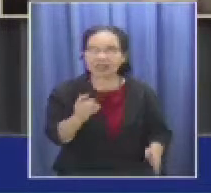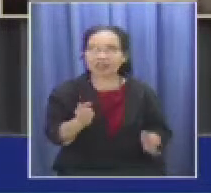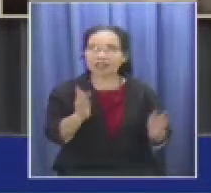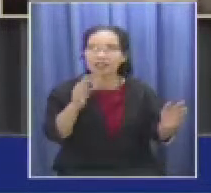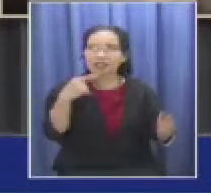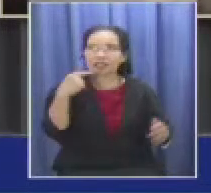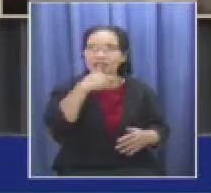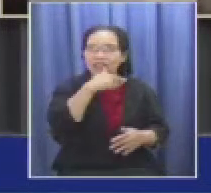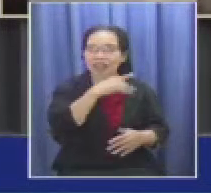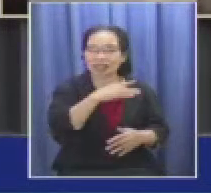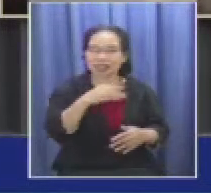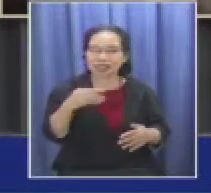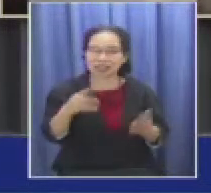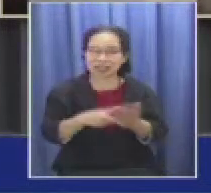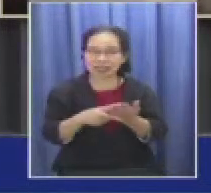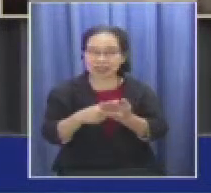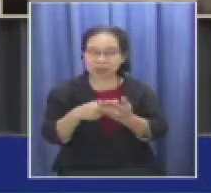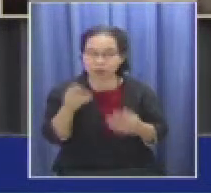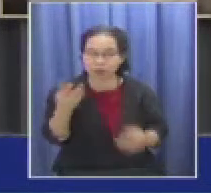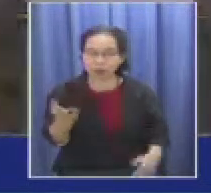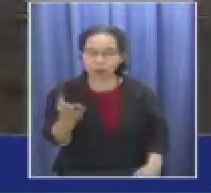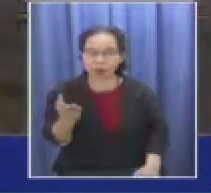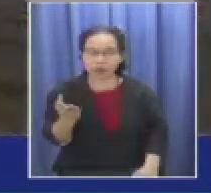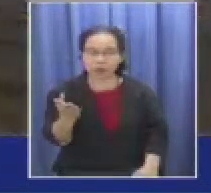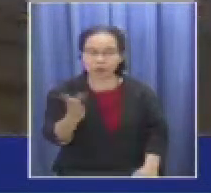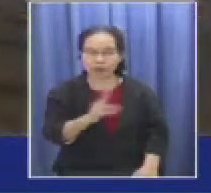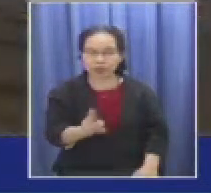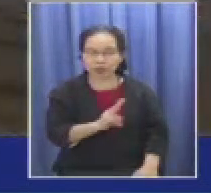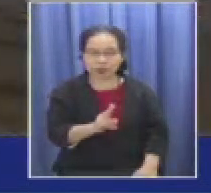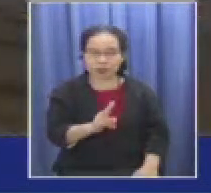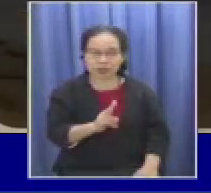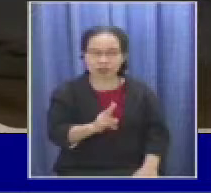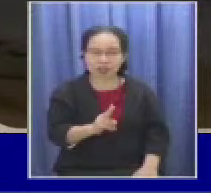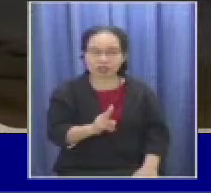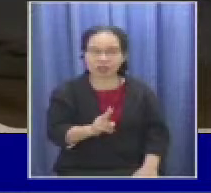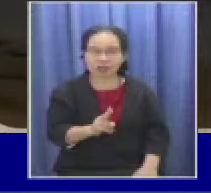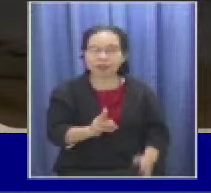wonum asa na wonum teye ono ne takyerema ka to